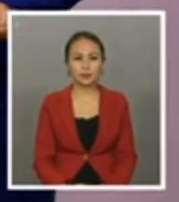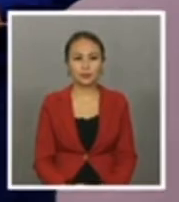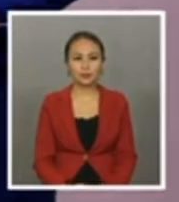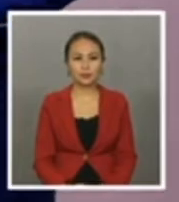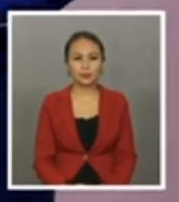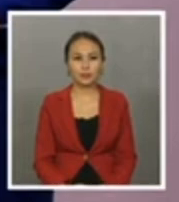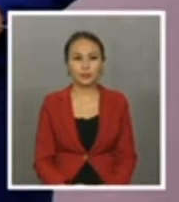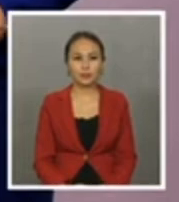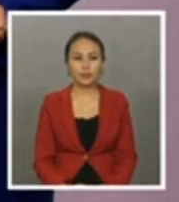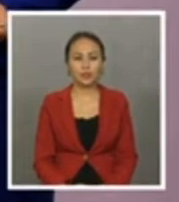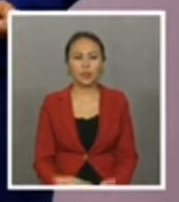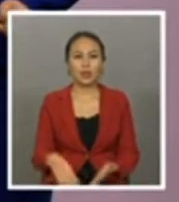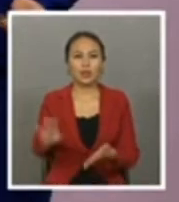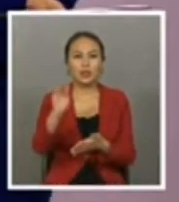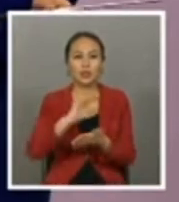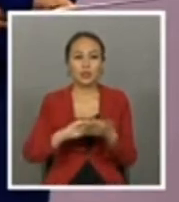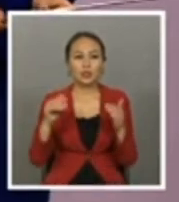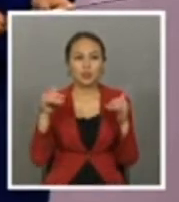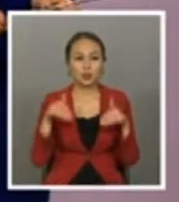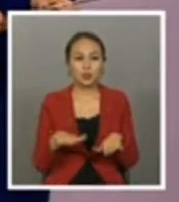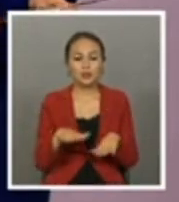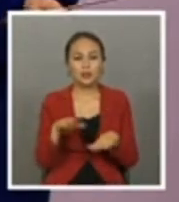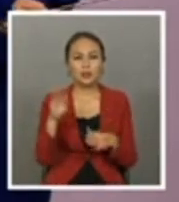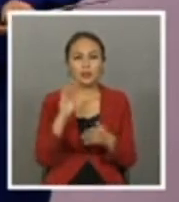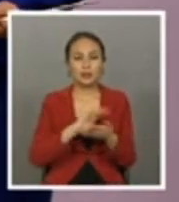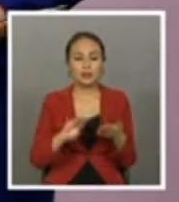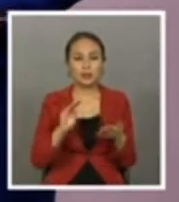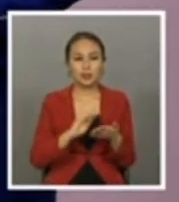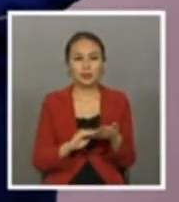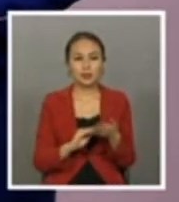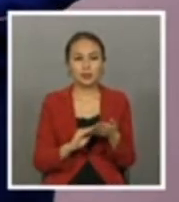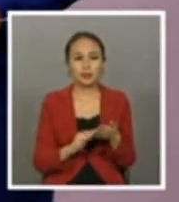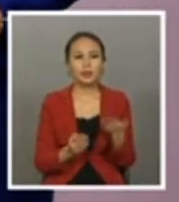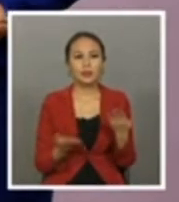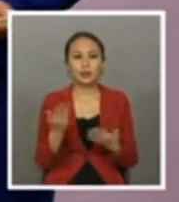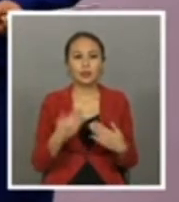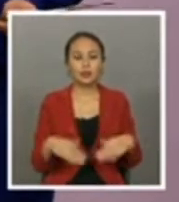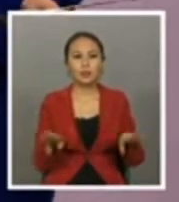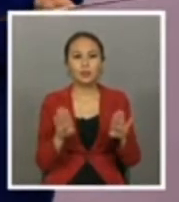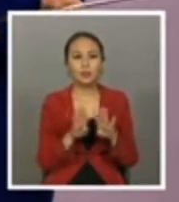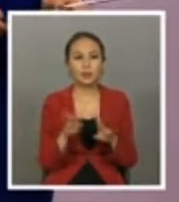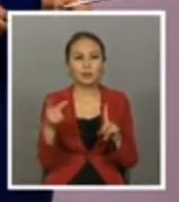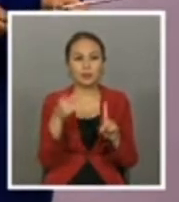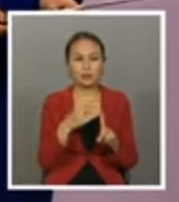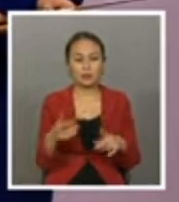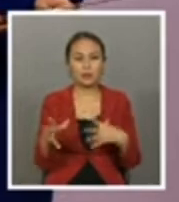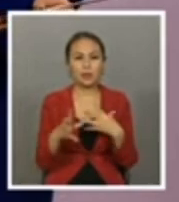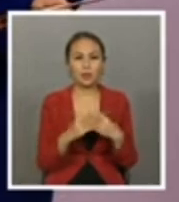Ребустың шешуі – сабақ. Ендеше мәтінімізді бірге